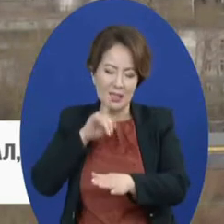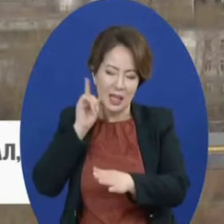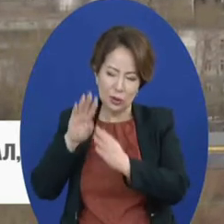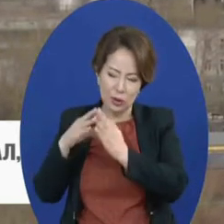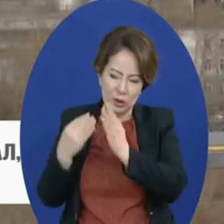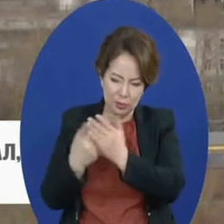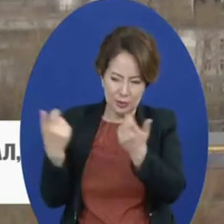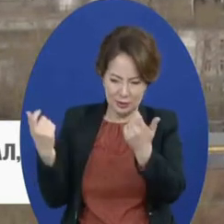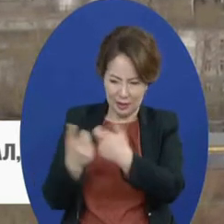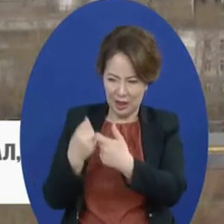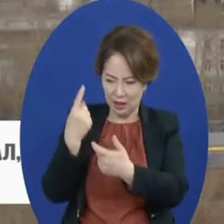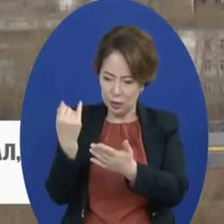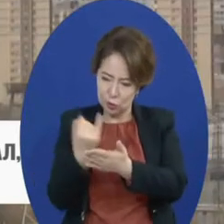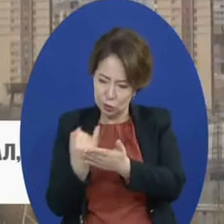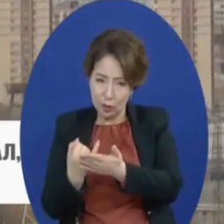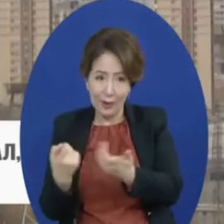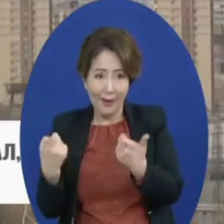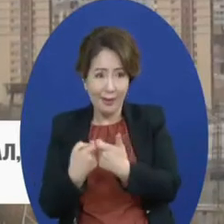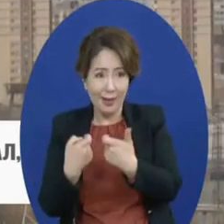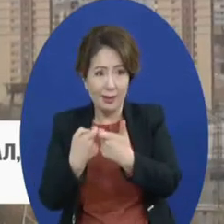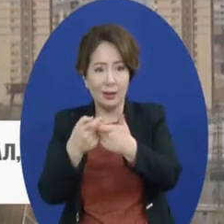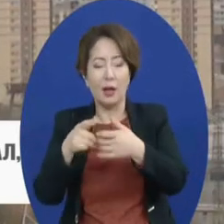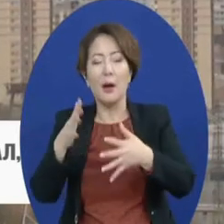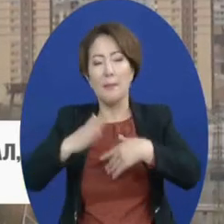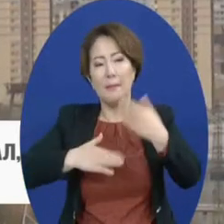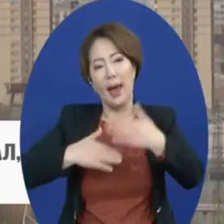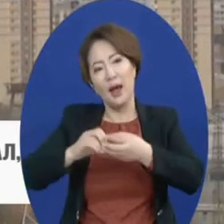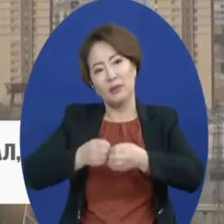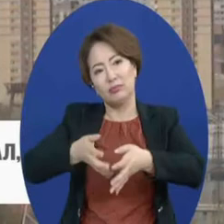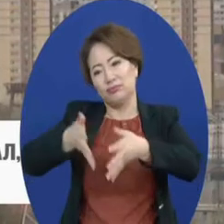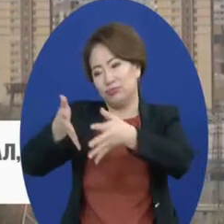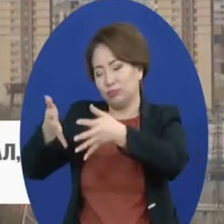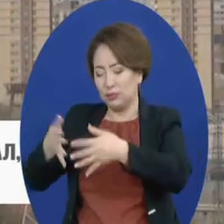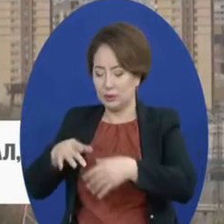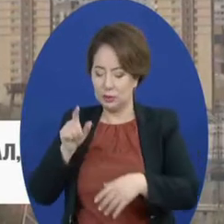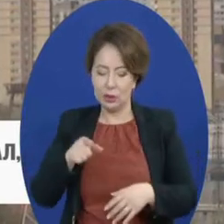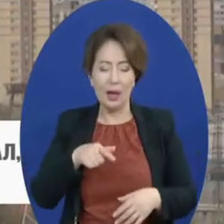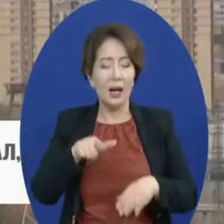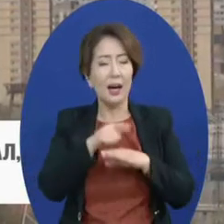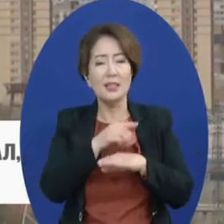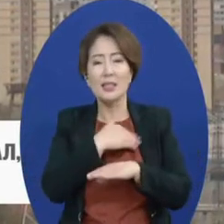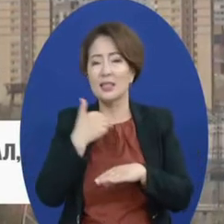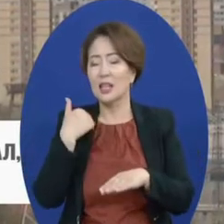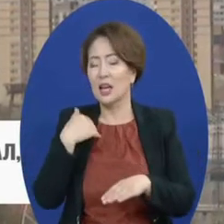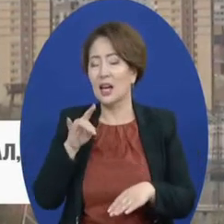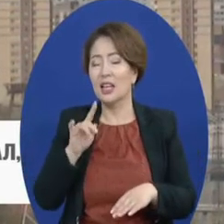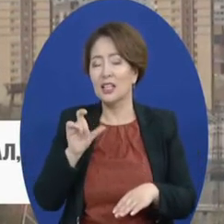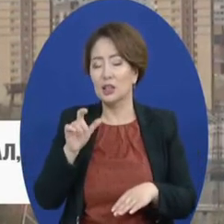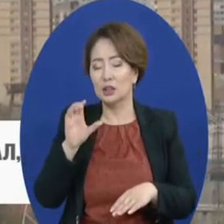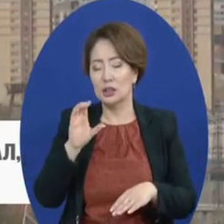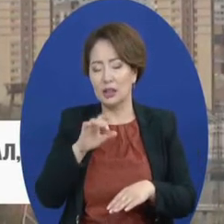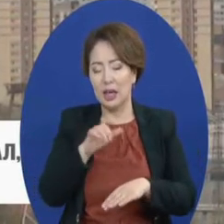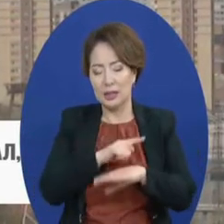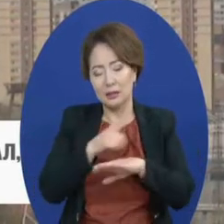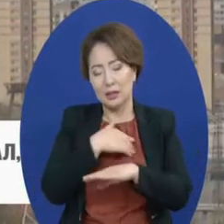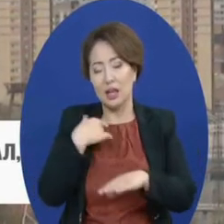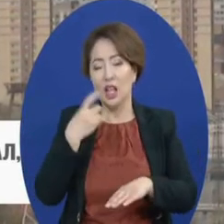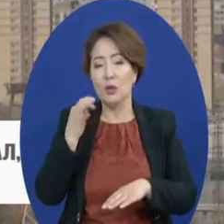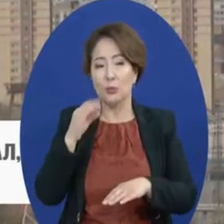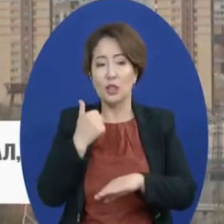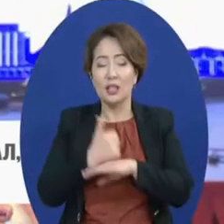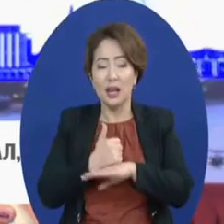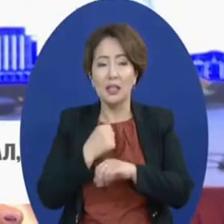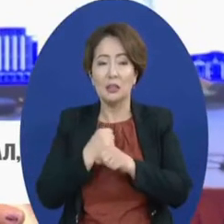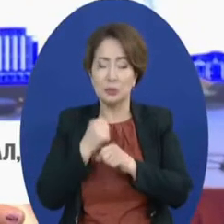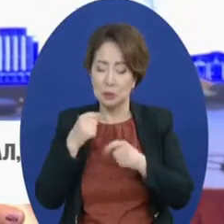нийцсэн нэг зурагт орон сууц барих ажлын хэсгийг засгийн газрын хэрэг эрхлэх газрын дарга нэм дорьжоор ахлуулж цаг алдалгүй ажилдаа орохоор талууд